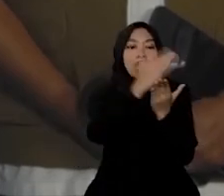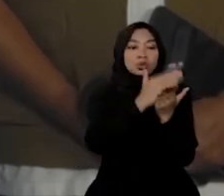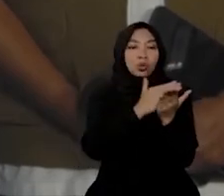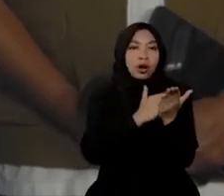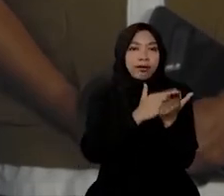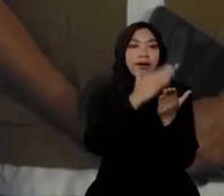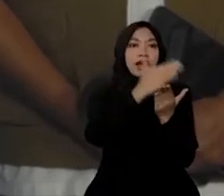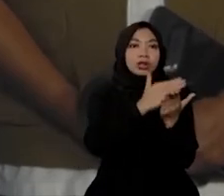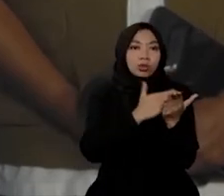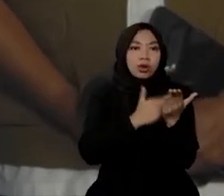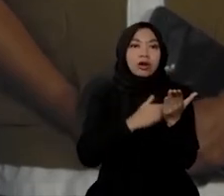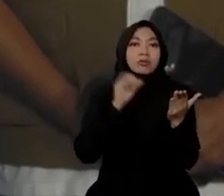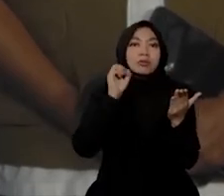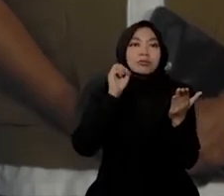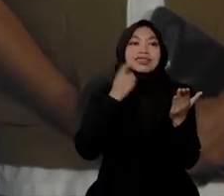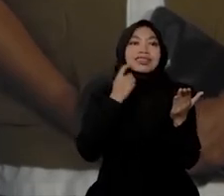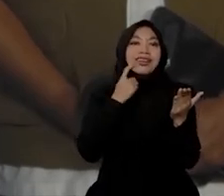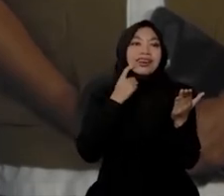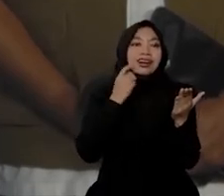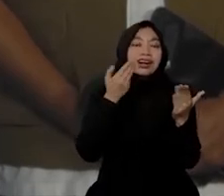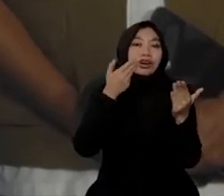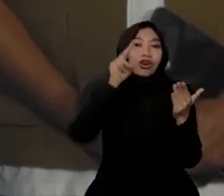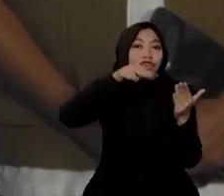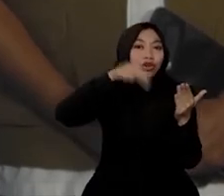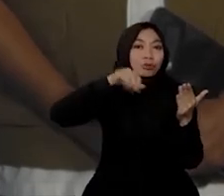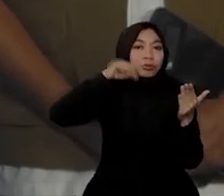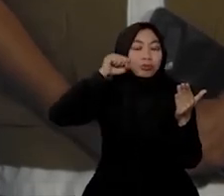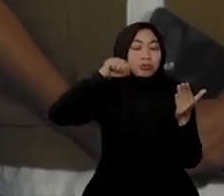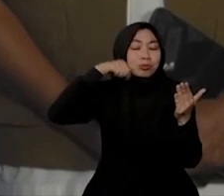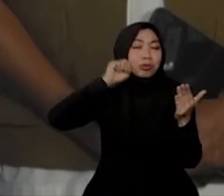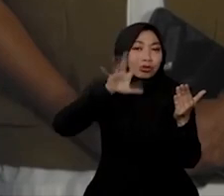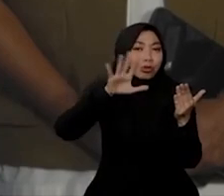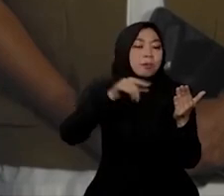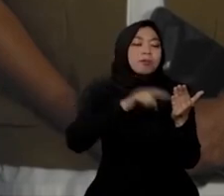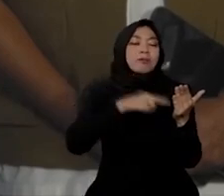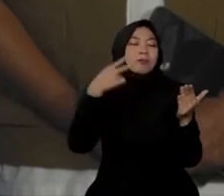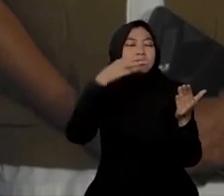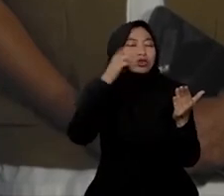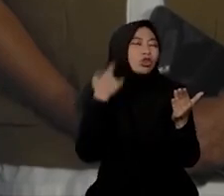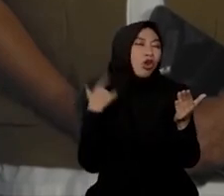secara detail, karena ketika sampai kepada persoalan